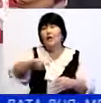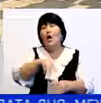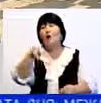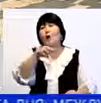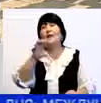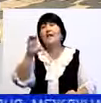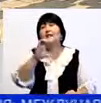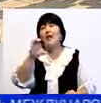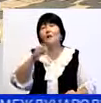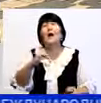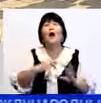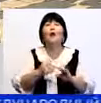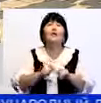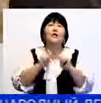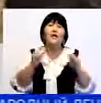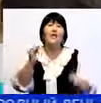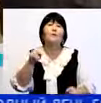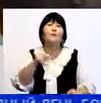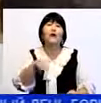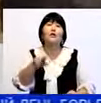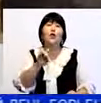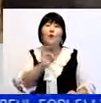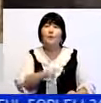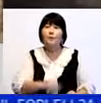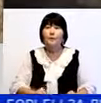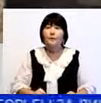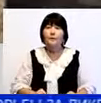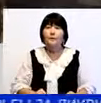Мухамеджана Салхымбаева в ауле открыт ипподром.